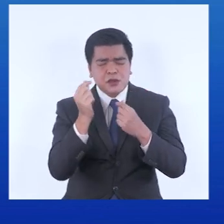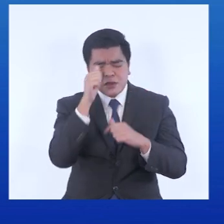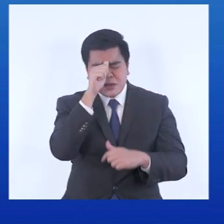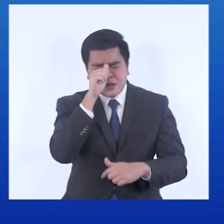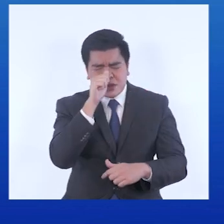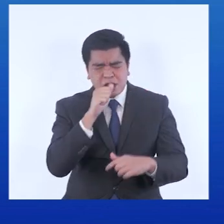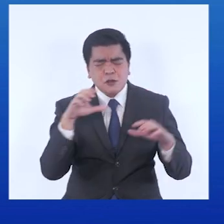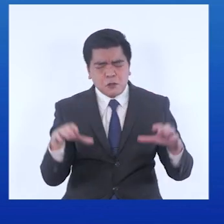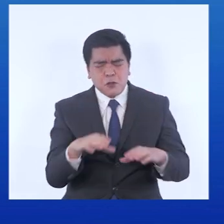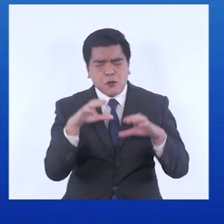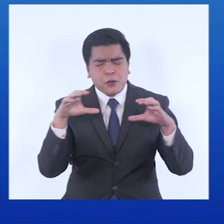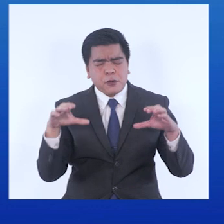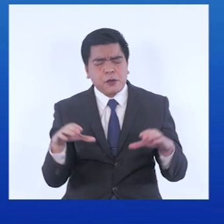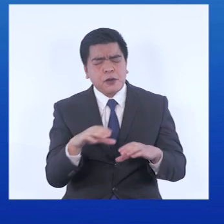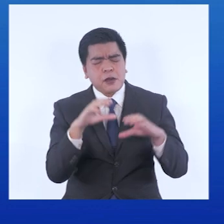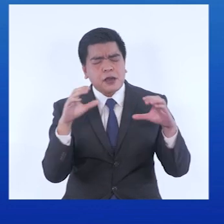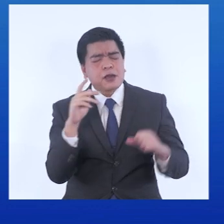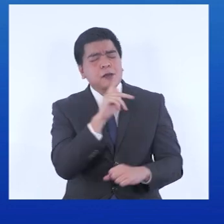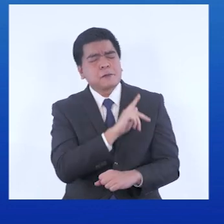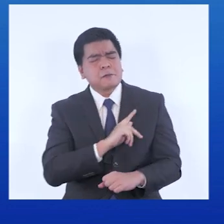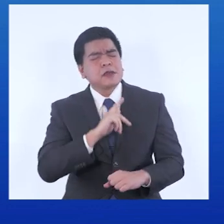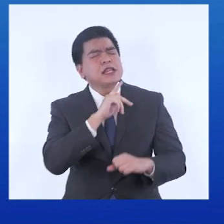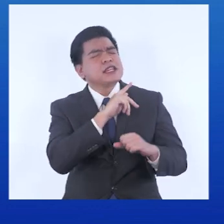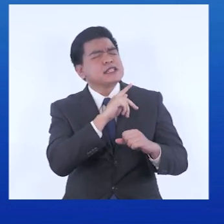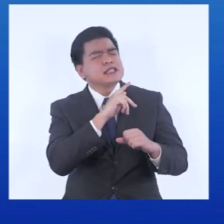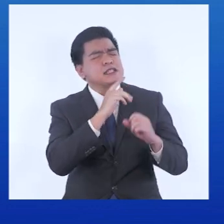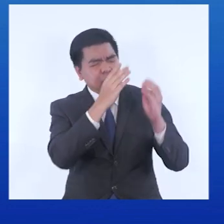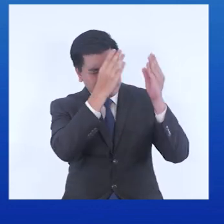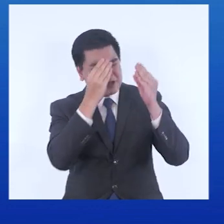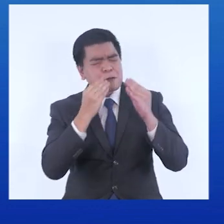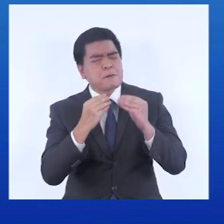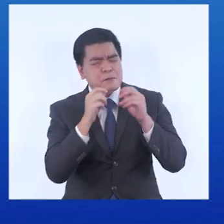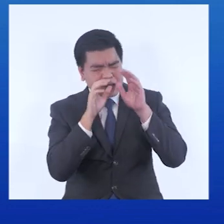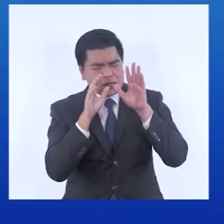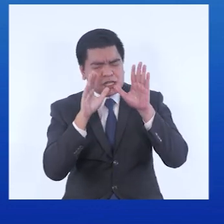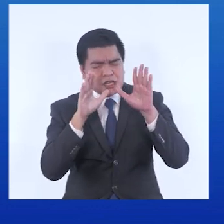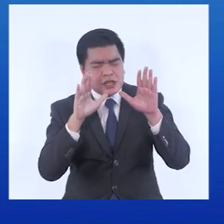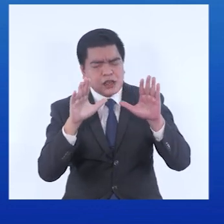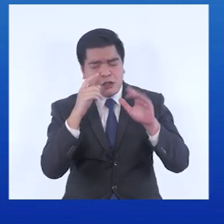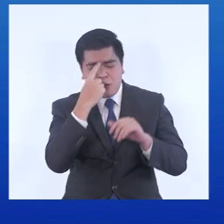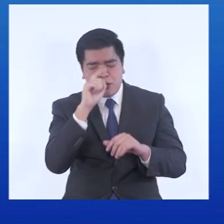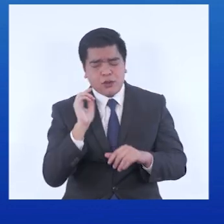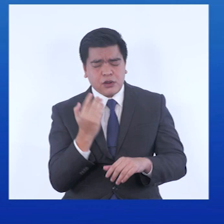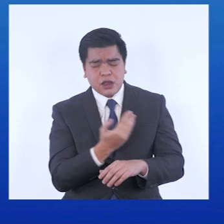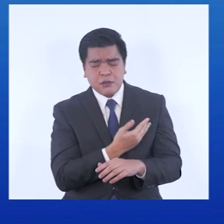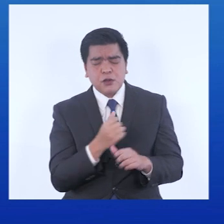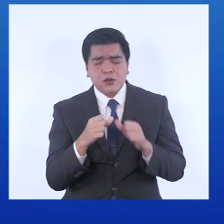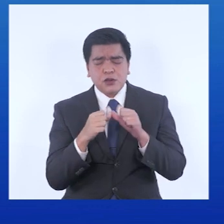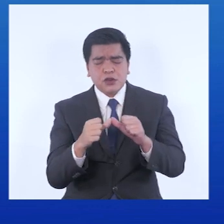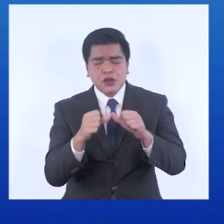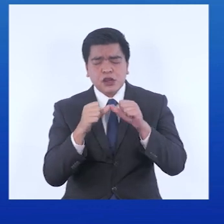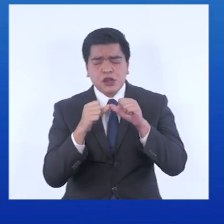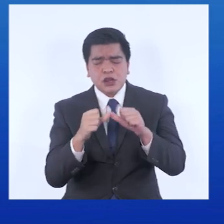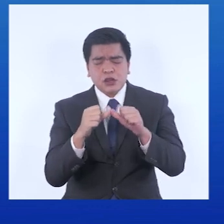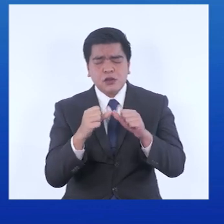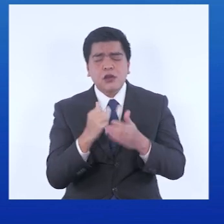ng pagpapalat biyaya upang patuloy po kaming magamit ng iyong pamahala sa kapakinabangan po